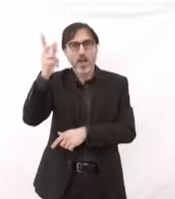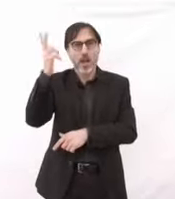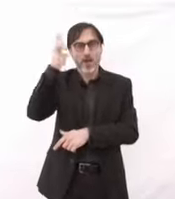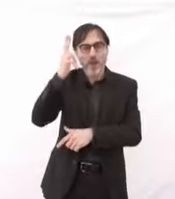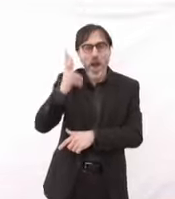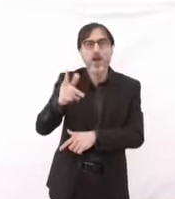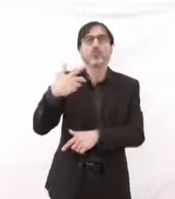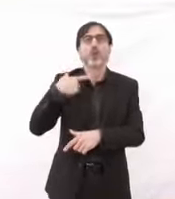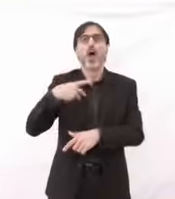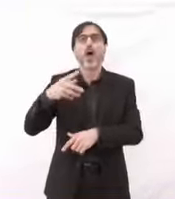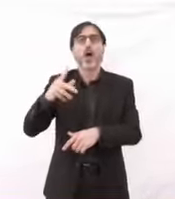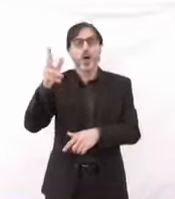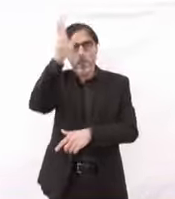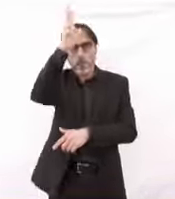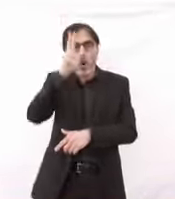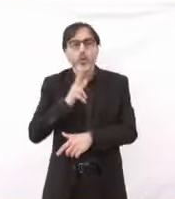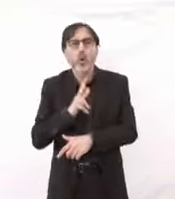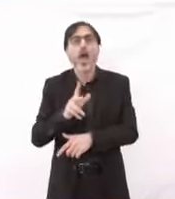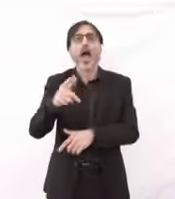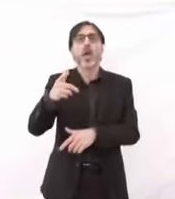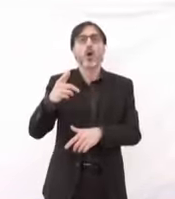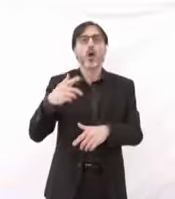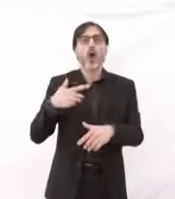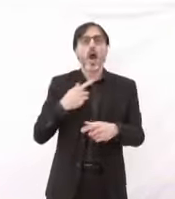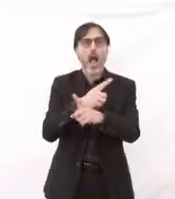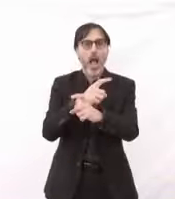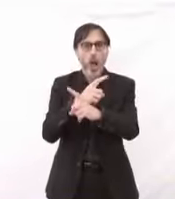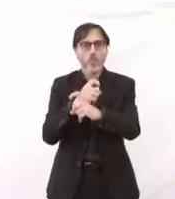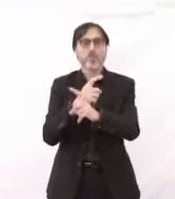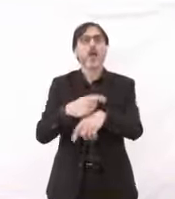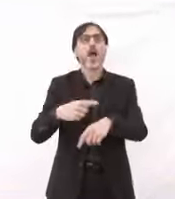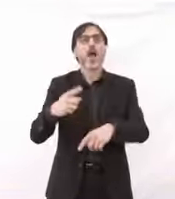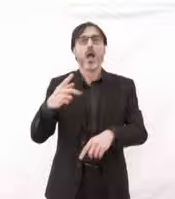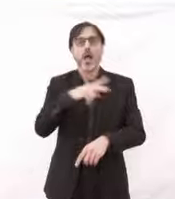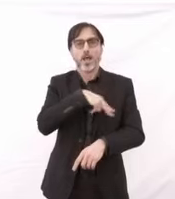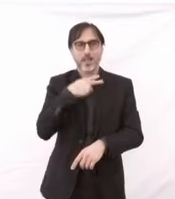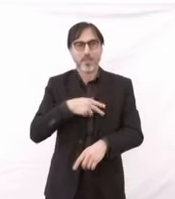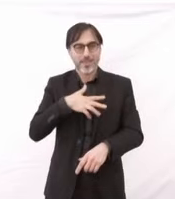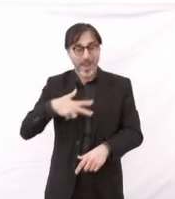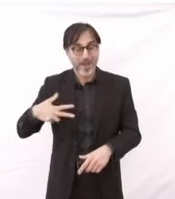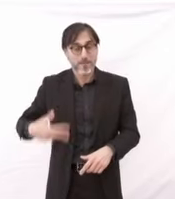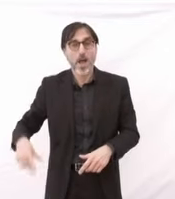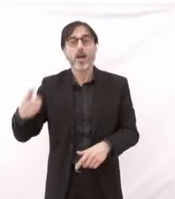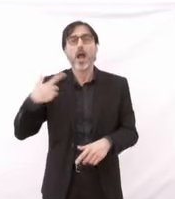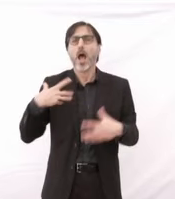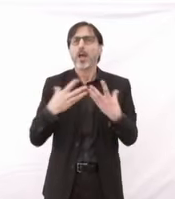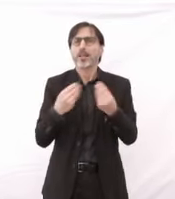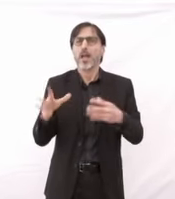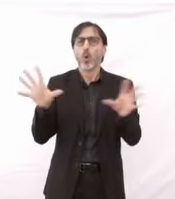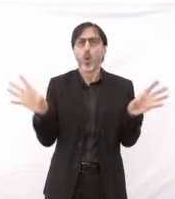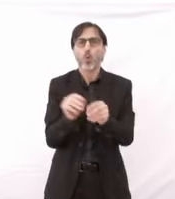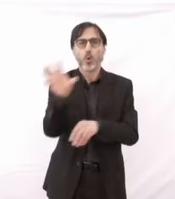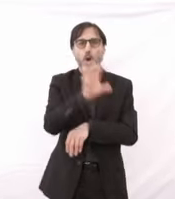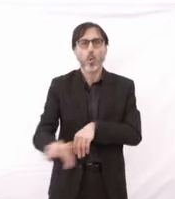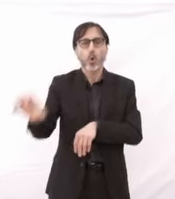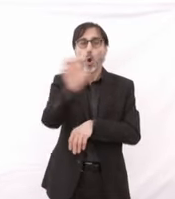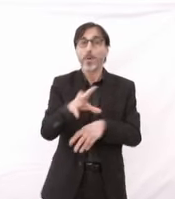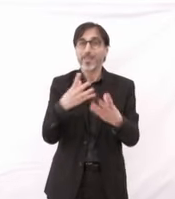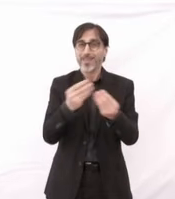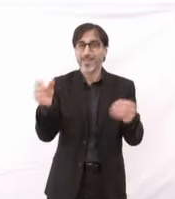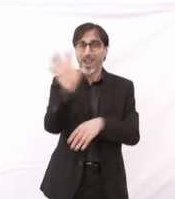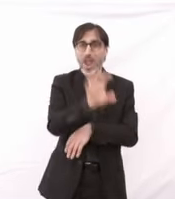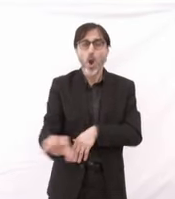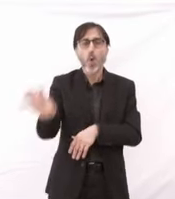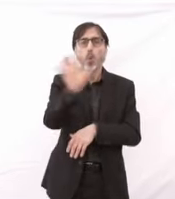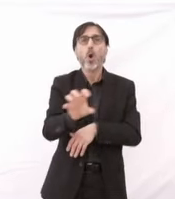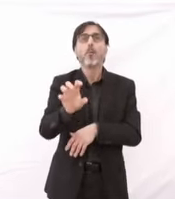Belgio, Bulgaria, Portogallo, Austria, Danimarca, sono tanti i paesi dell'Unione Europea, dell'Europa, non solo dell'Unione